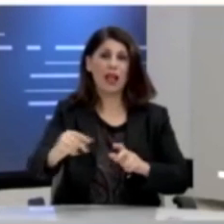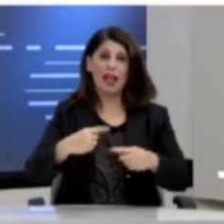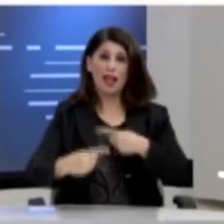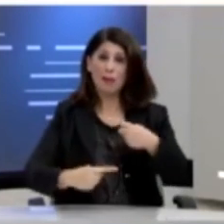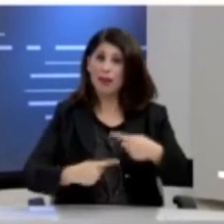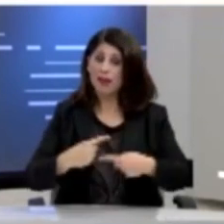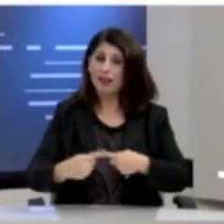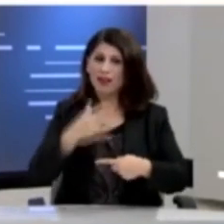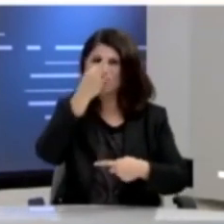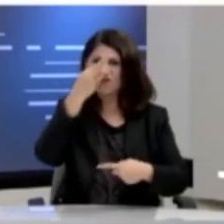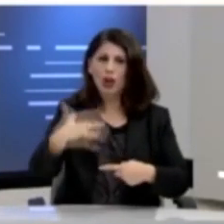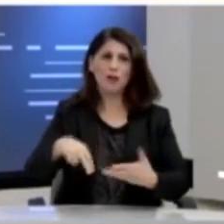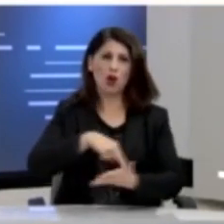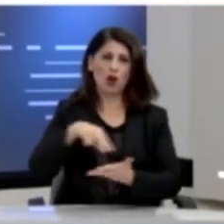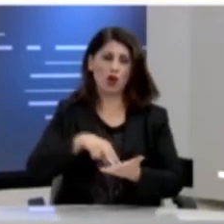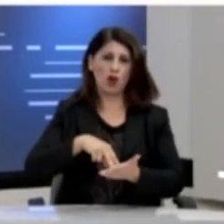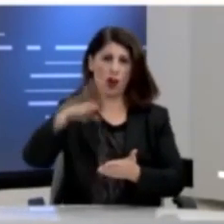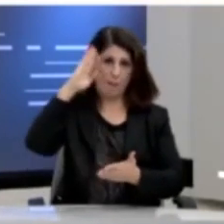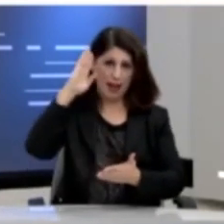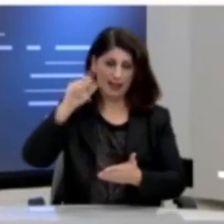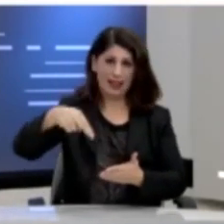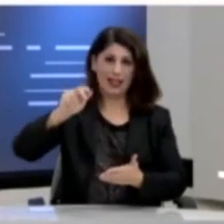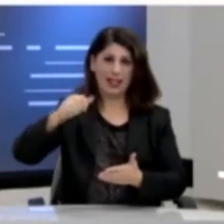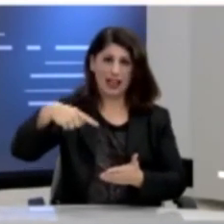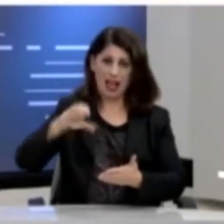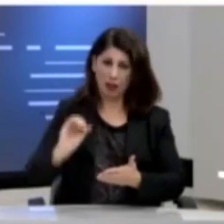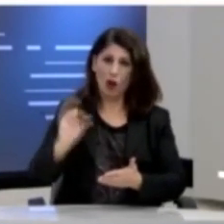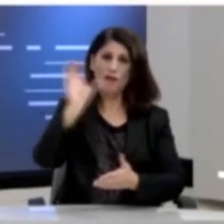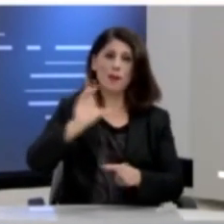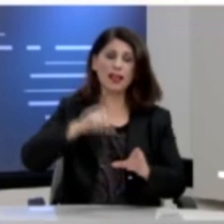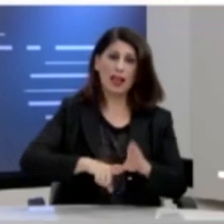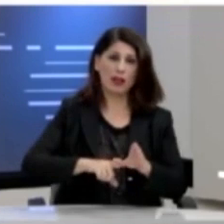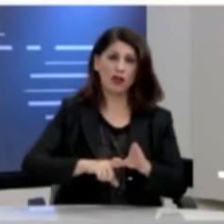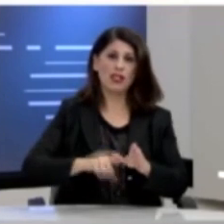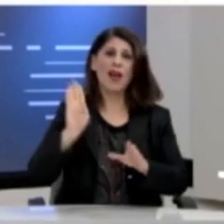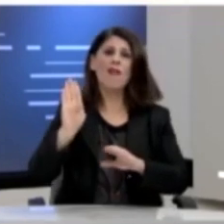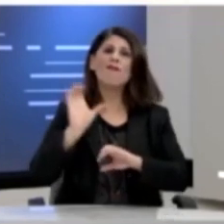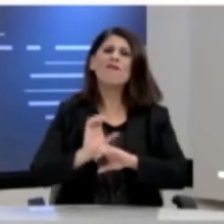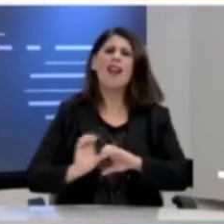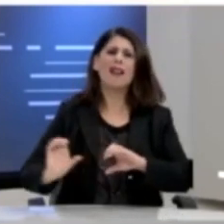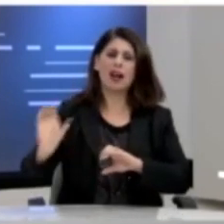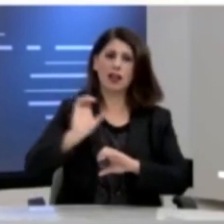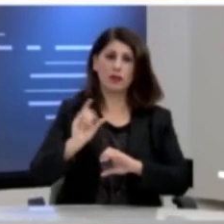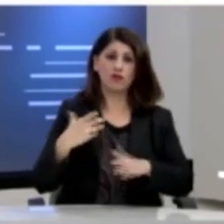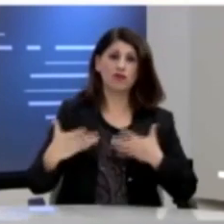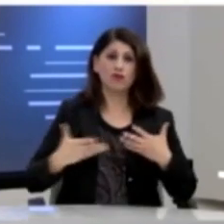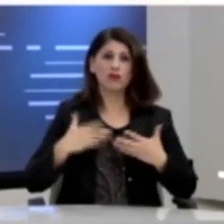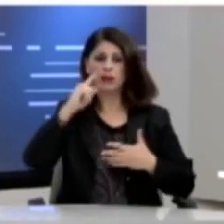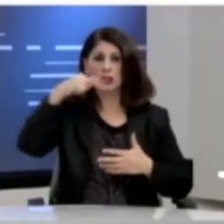ρόλο των ΗΠΑ, του ΝΑΤΟ, της Ευρωπαϊκής Ένωσης στα Βαλκάνια και προπάντων το σύγχρονο